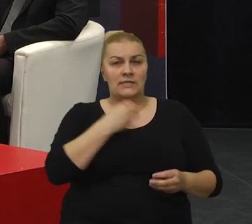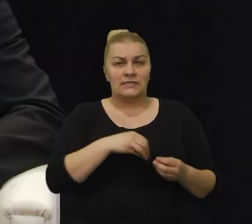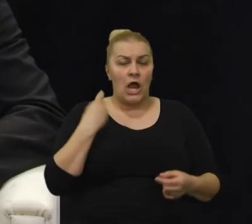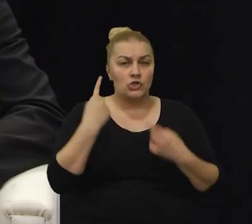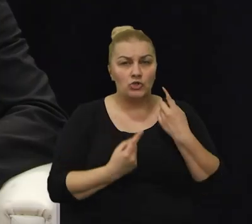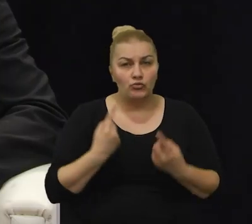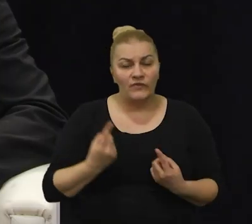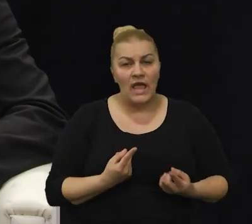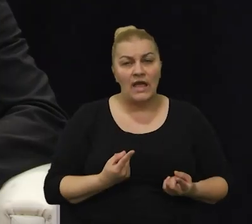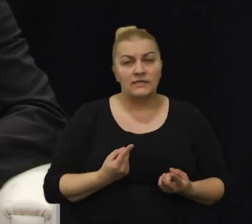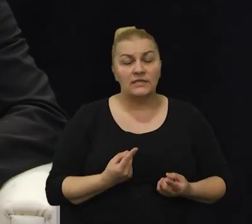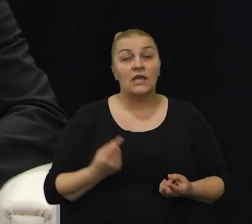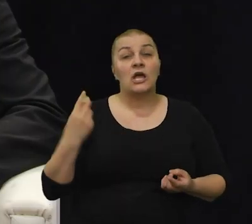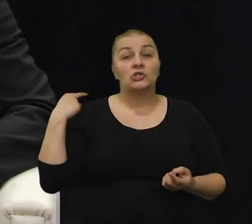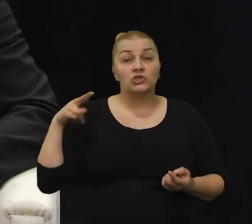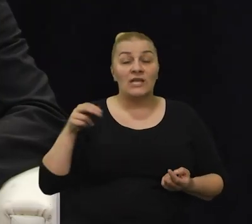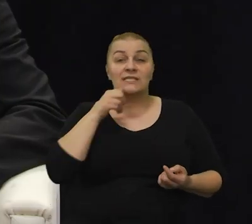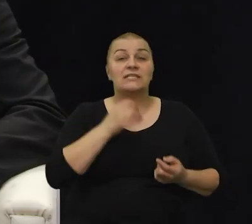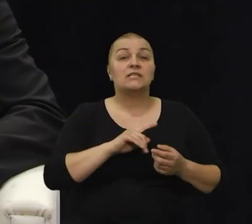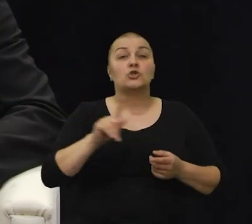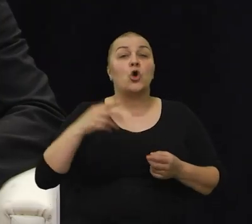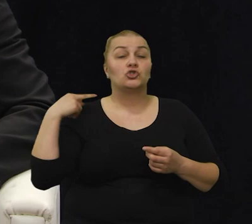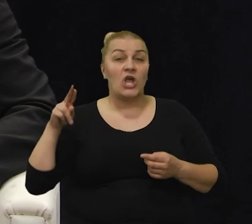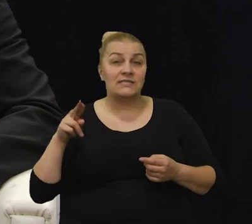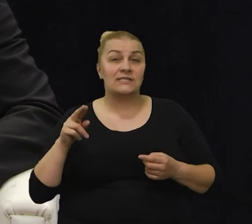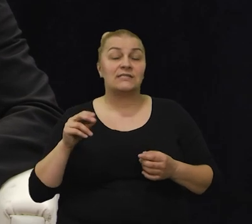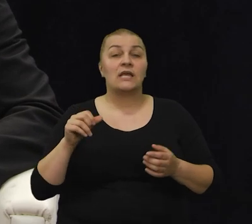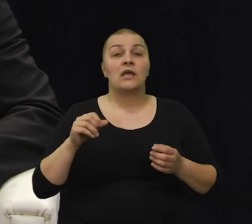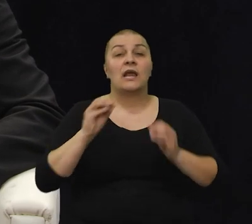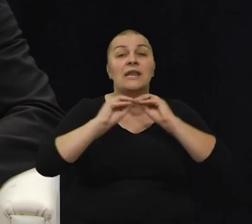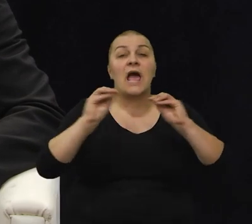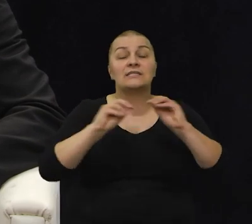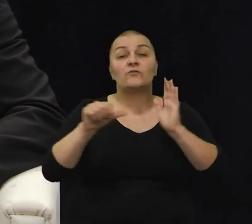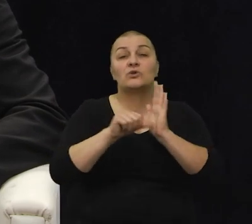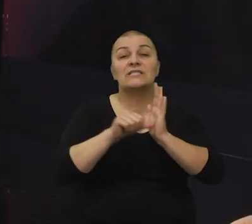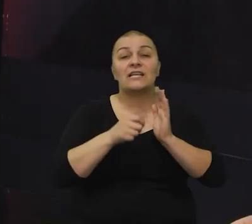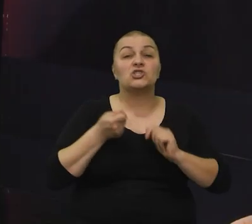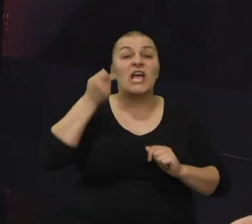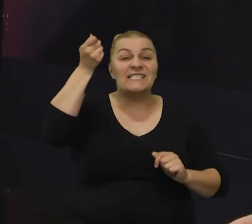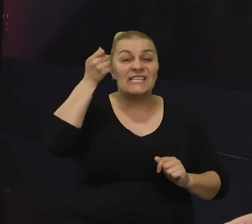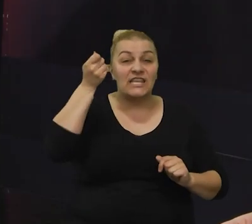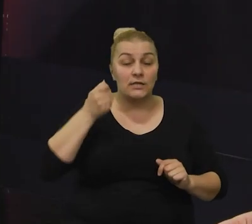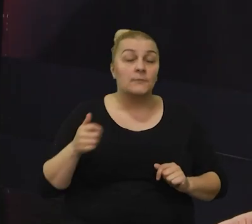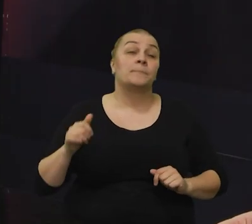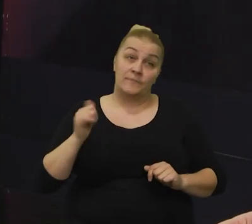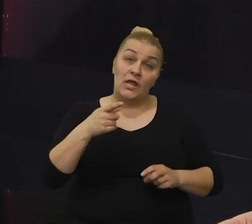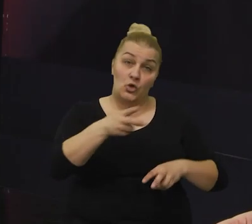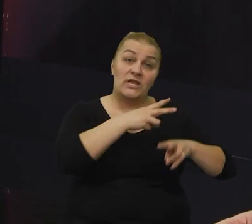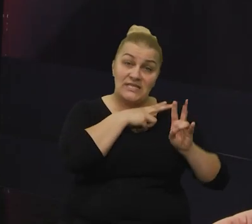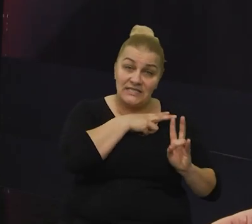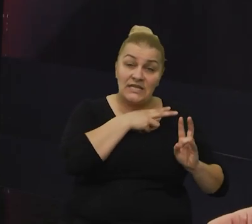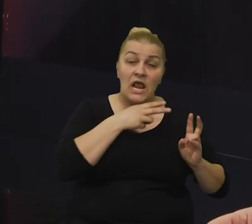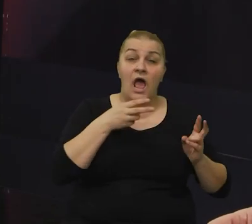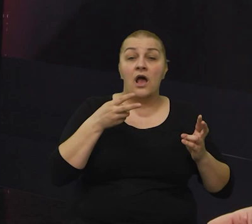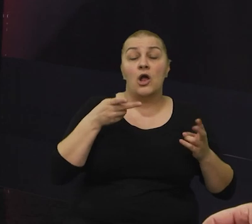ekstremnim uvjetima, časnici, dočasnici nastavnog središta Sinj. To je istina. Mislim, ljudi se